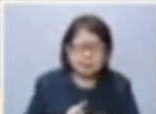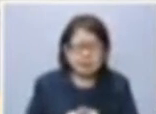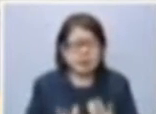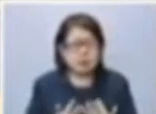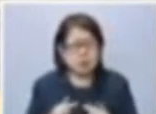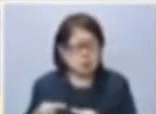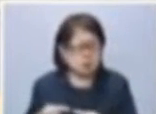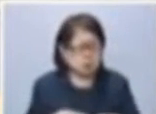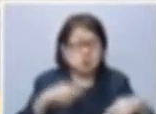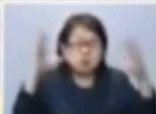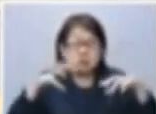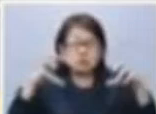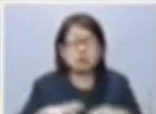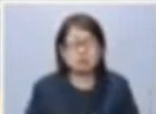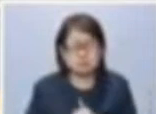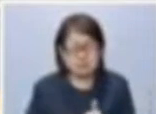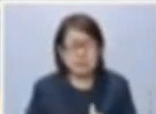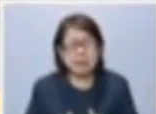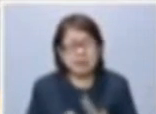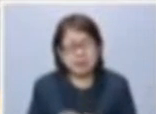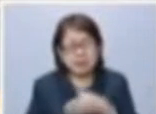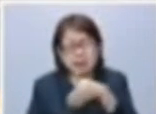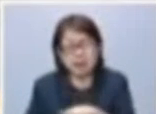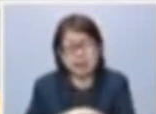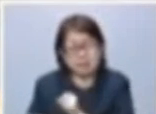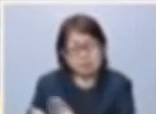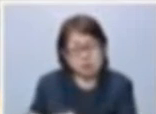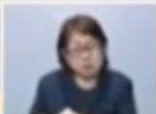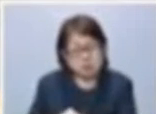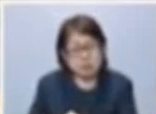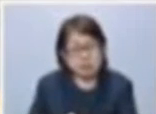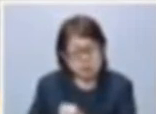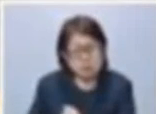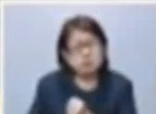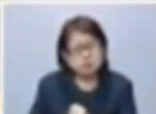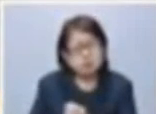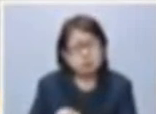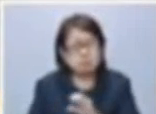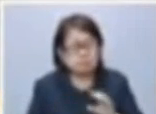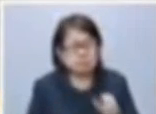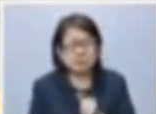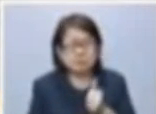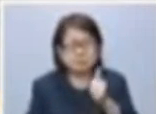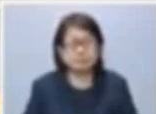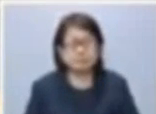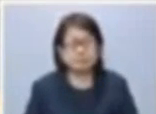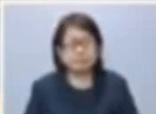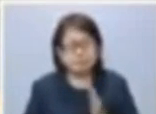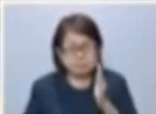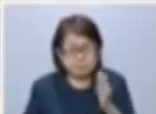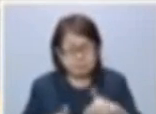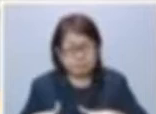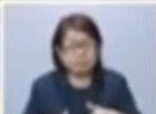จะมาถึงนั้นดิฉันคิดว่างบกลางน่าจะเป็นคำตอบหนึ่งที่จะทำให้งานเหล่านี้ที่จะทำให้